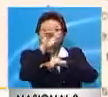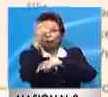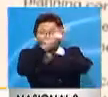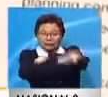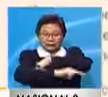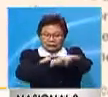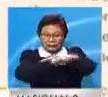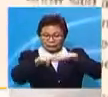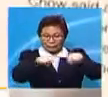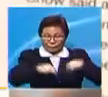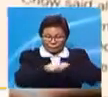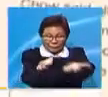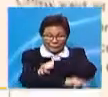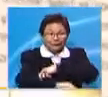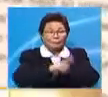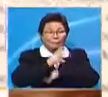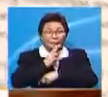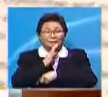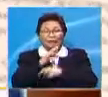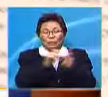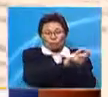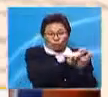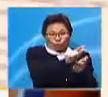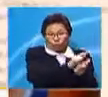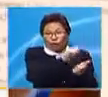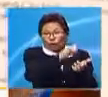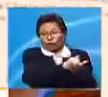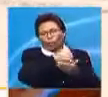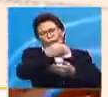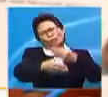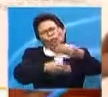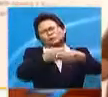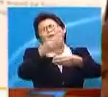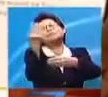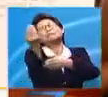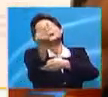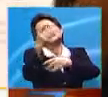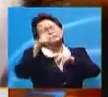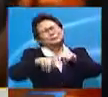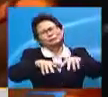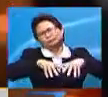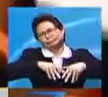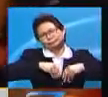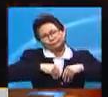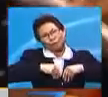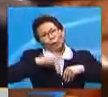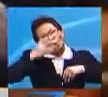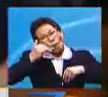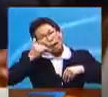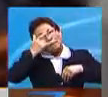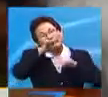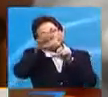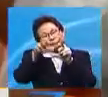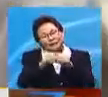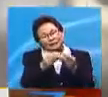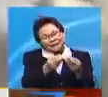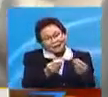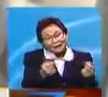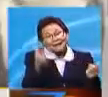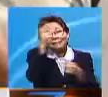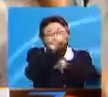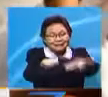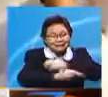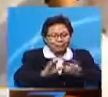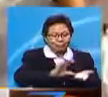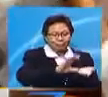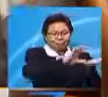tempatan Negeri Cho ko bahawa kelulusan itu merupakan prosedur biasa tidak boleh diterima ini kerana ia membabitkan tanah kerajaan negeri yang